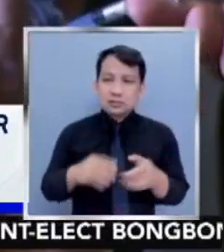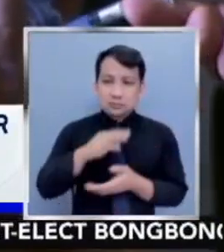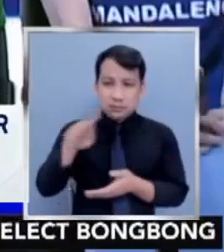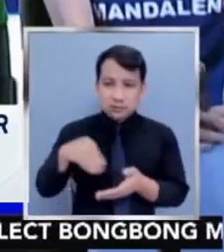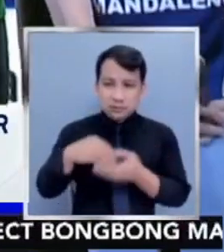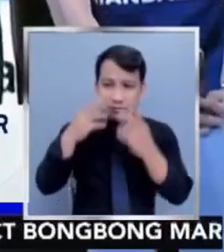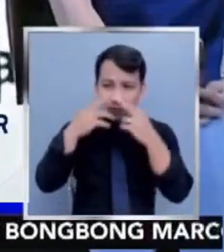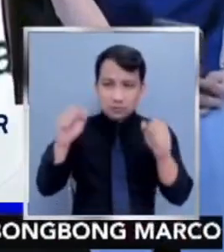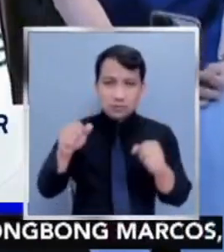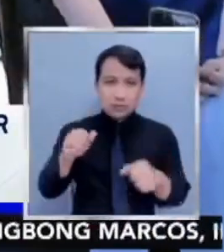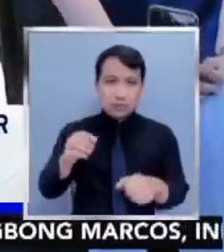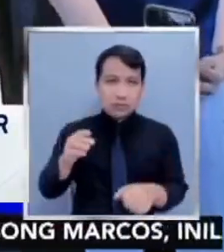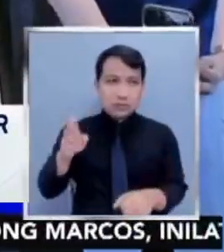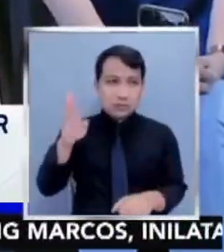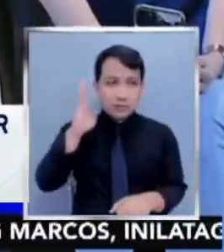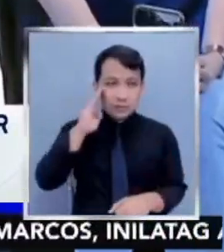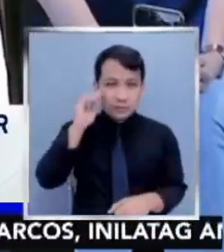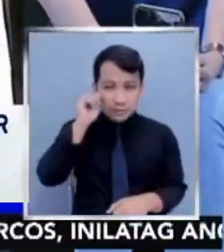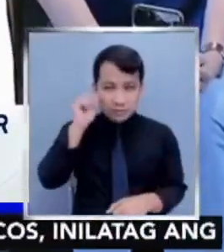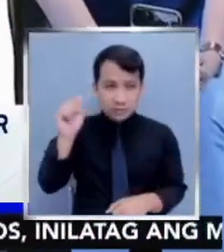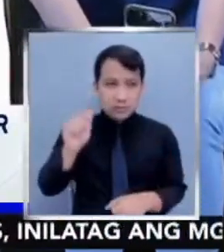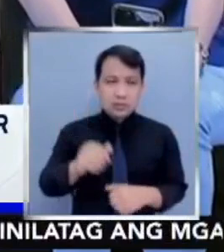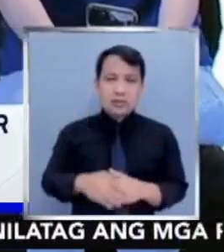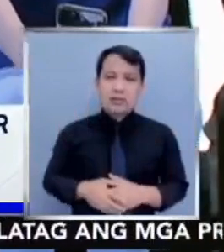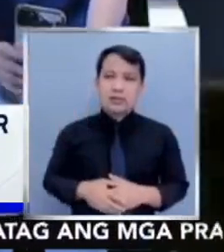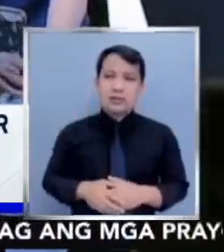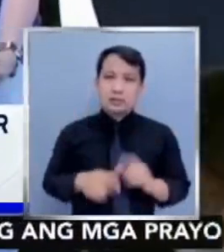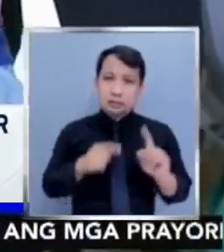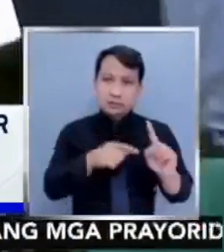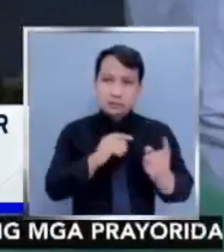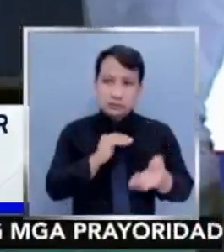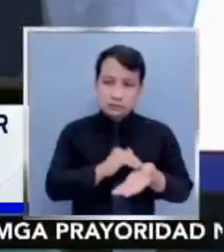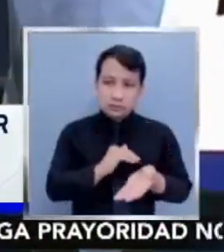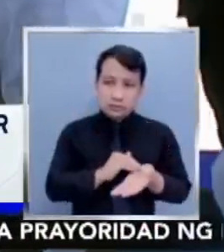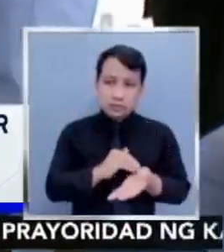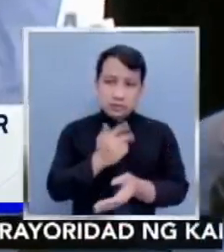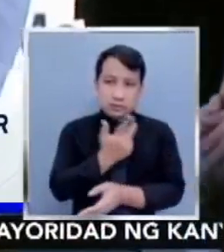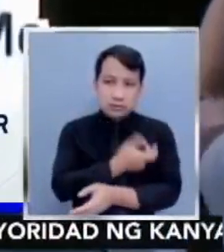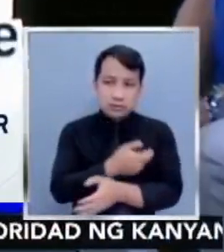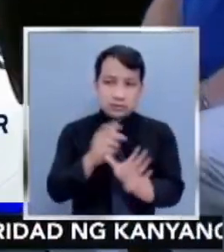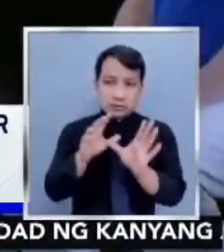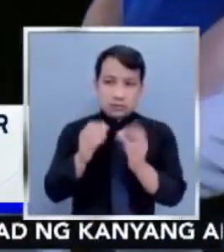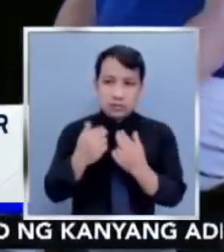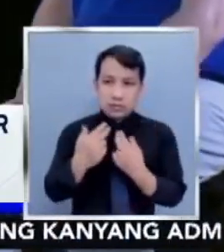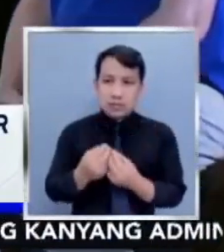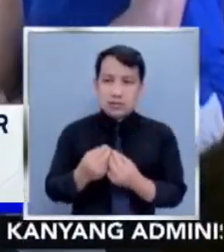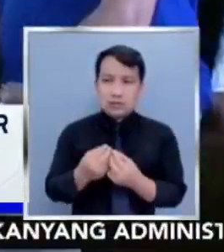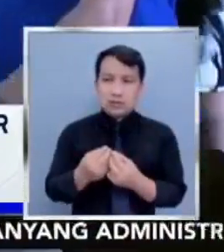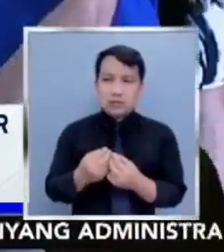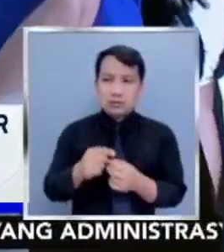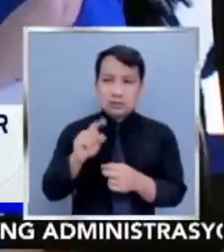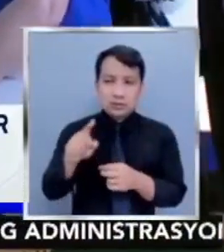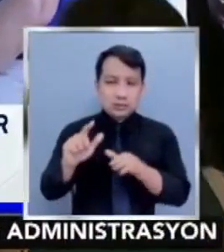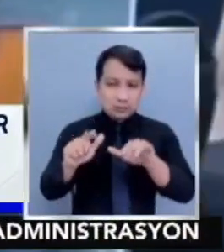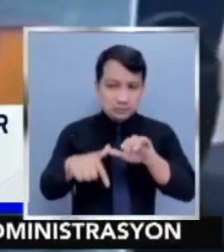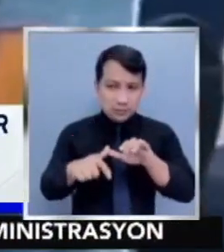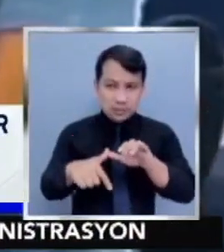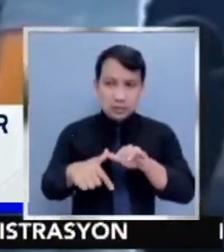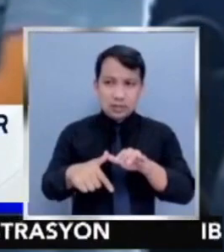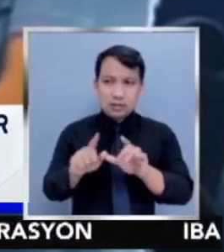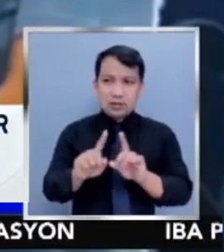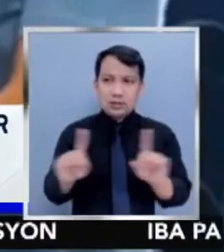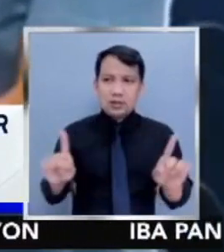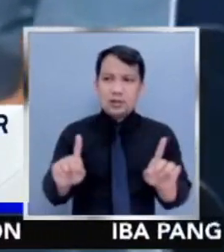Benjamin Abalos Sr., isang doktor, isang nurse, isang barangay health worker at isang PWD. Sabi ni